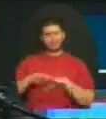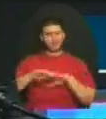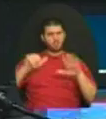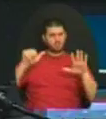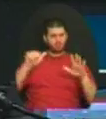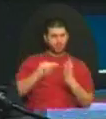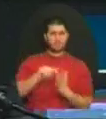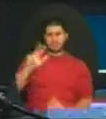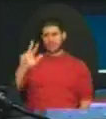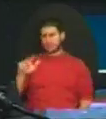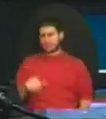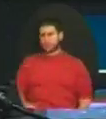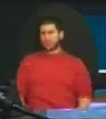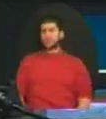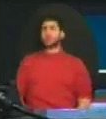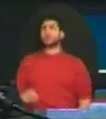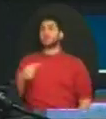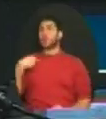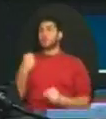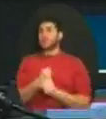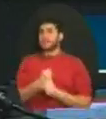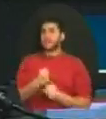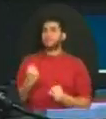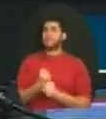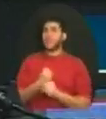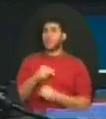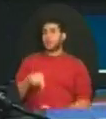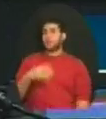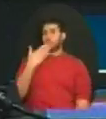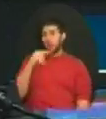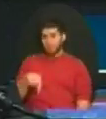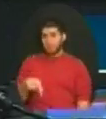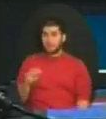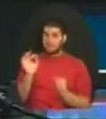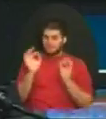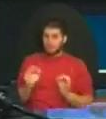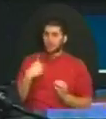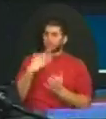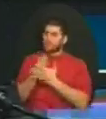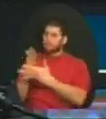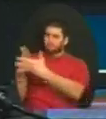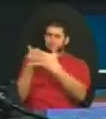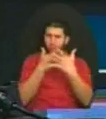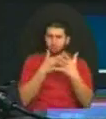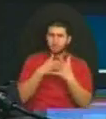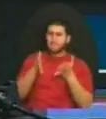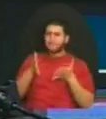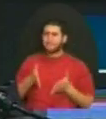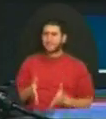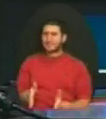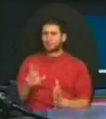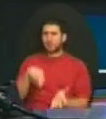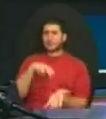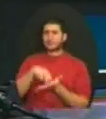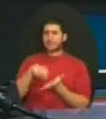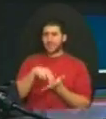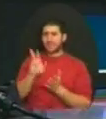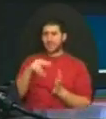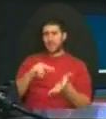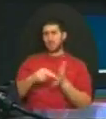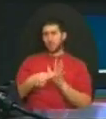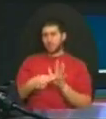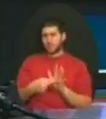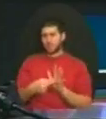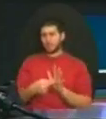במרץ. ונעשה פעילות בירושלים. זה, בדיוק היום הלכנו לבדוק את המסלול של הצעדה ואת